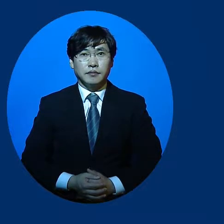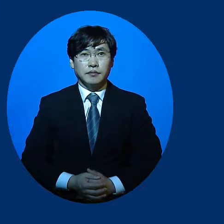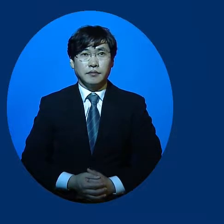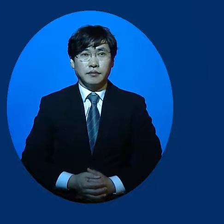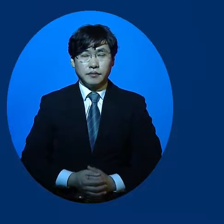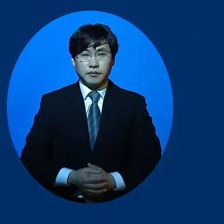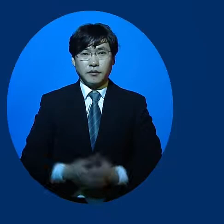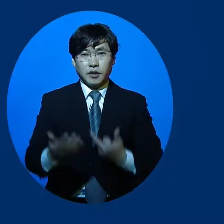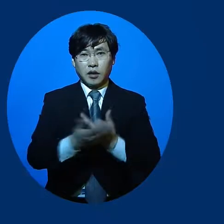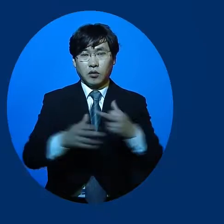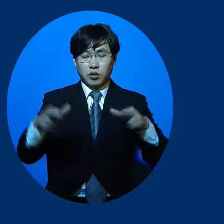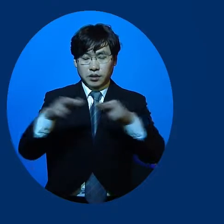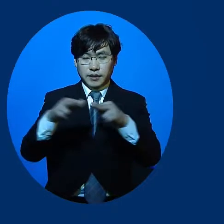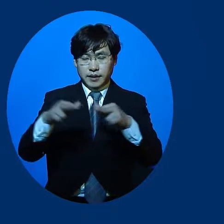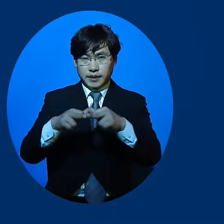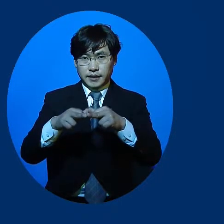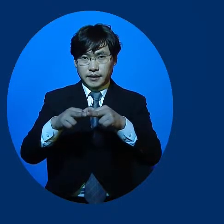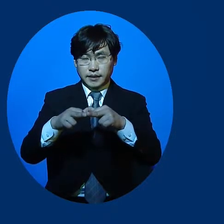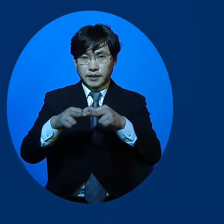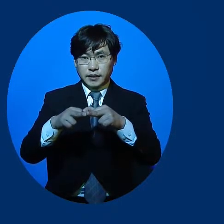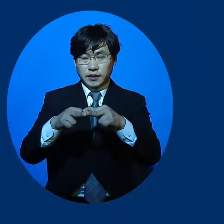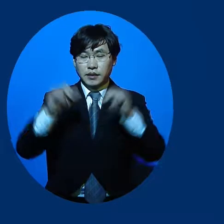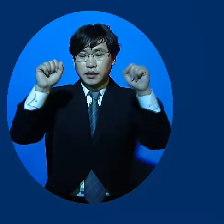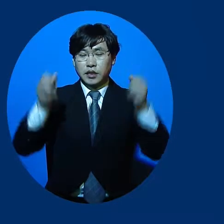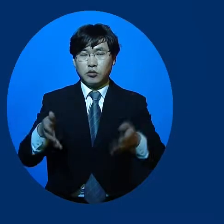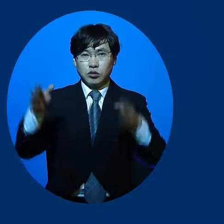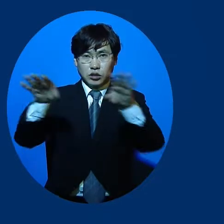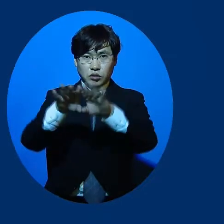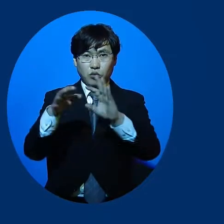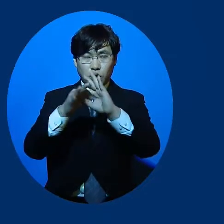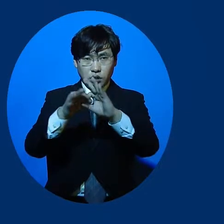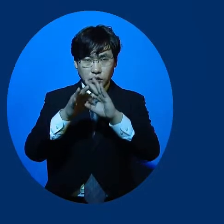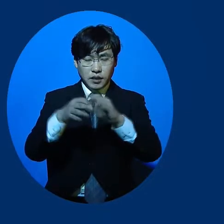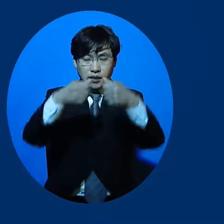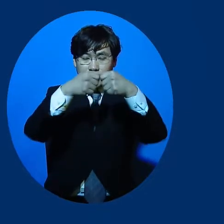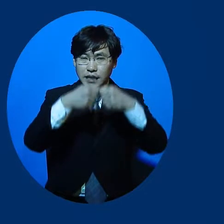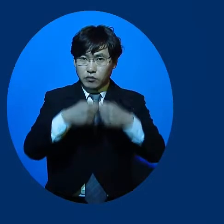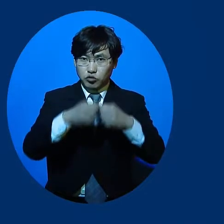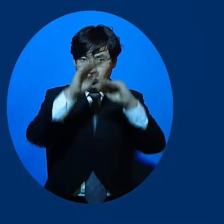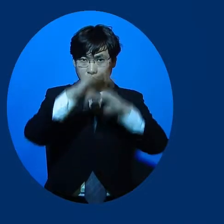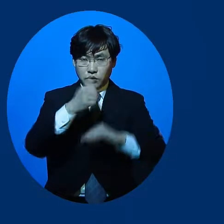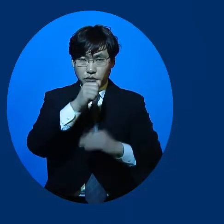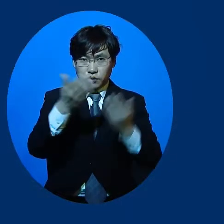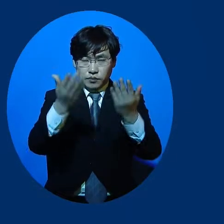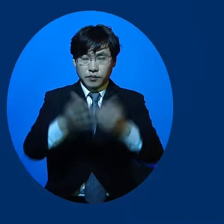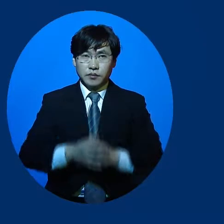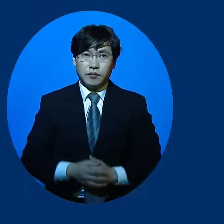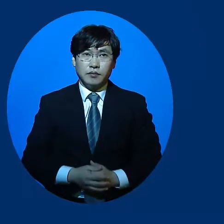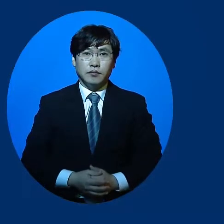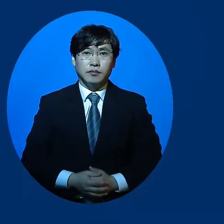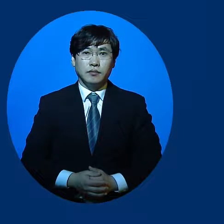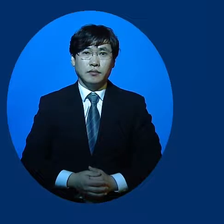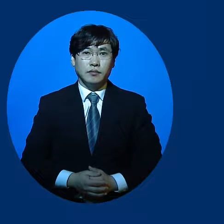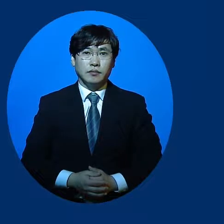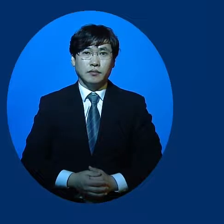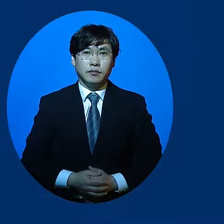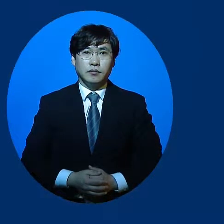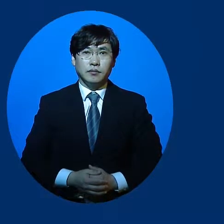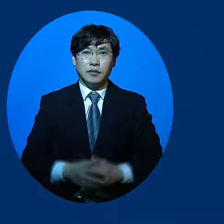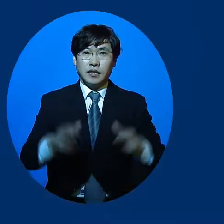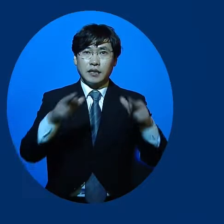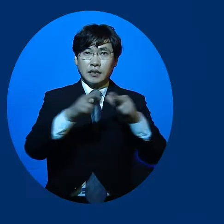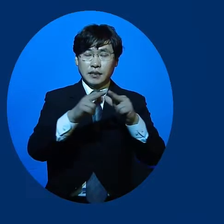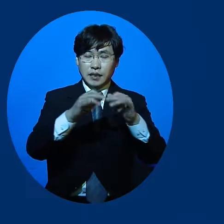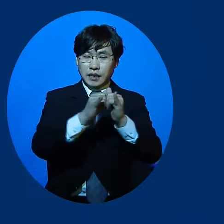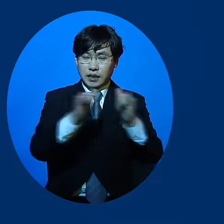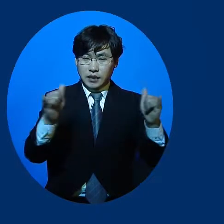강원도 장애인체육시설 확충을 위한 세부 전략에 대해서 설명드리겠습니다. 강원도는 공공체육시설의 장애인 배려